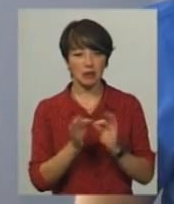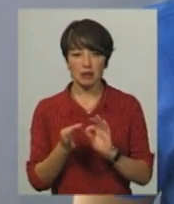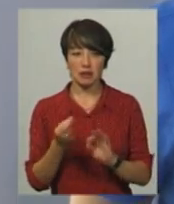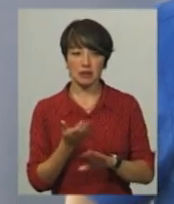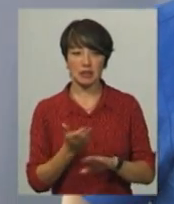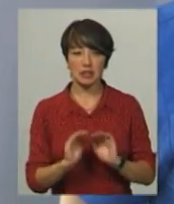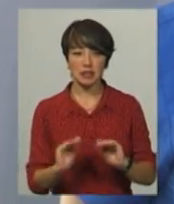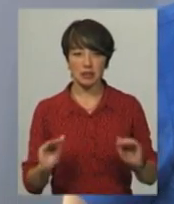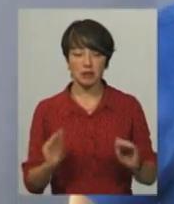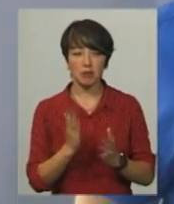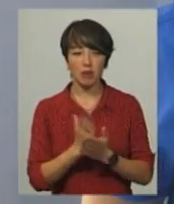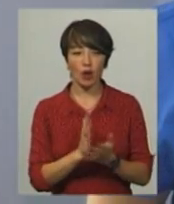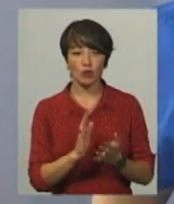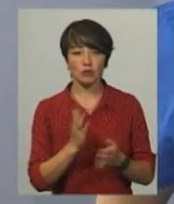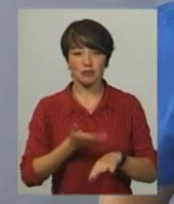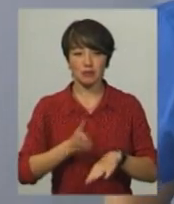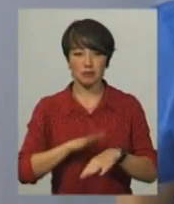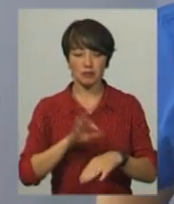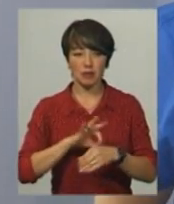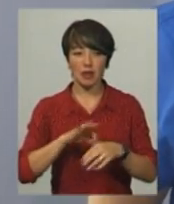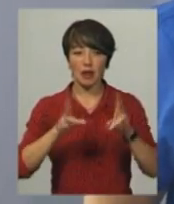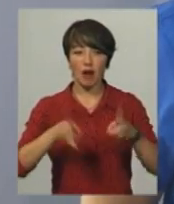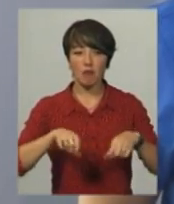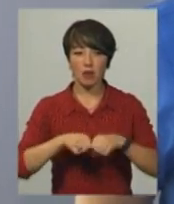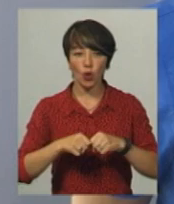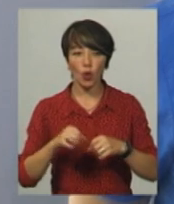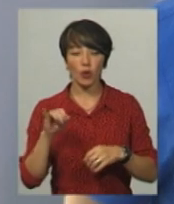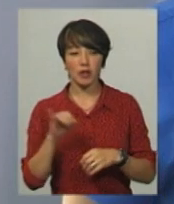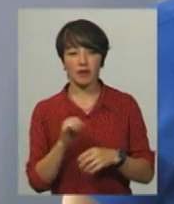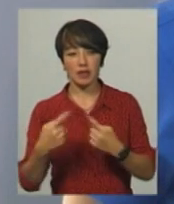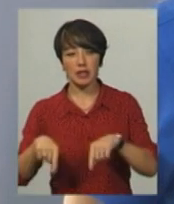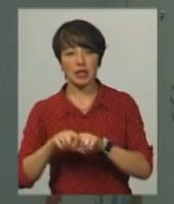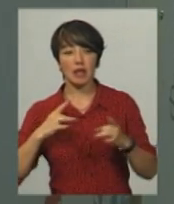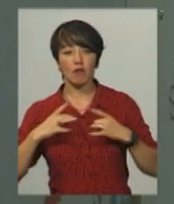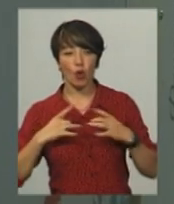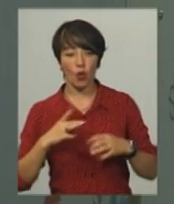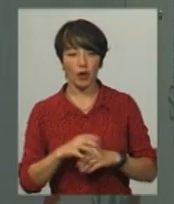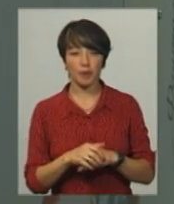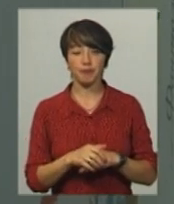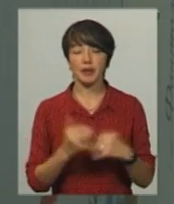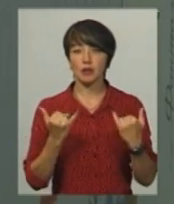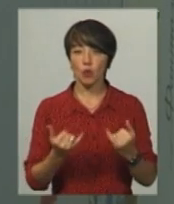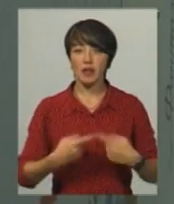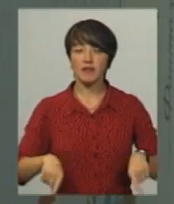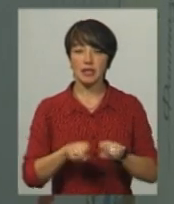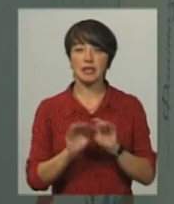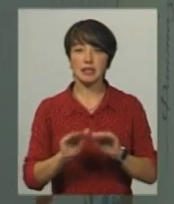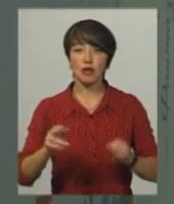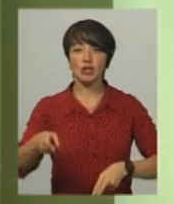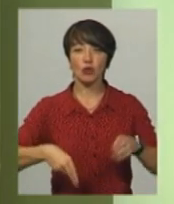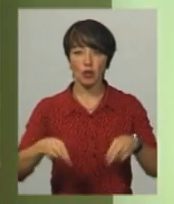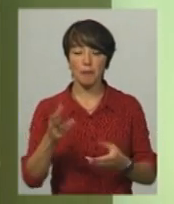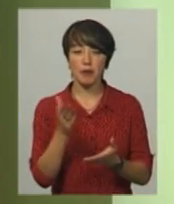які мають гнійні ускладнення, відділення травматології і відділення неврології. На сьогодні у відділенні дитячої